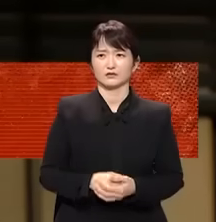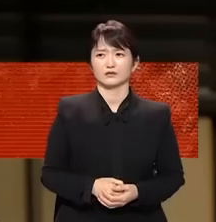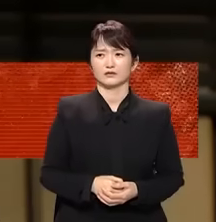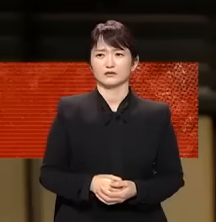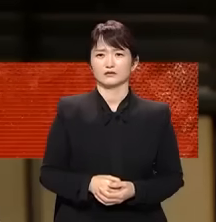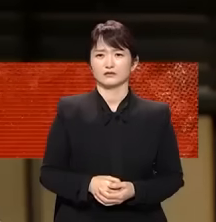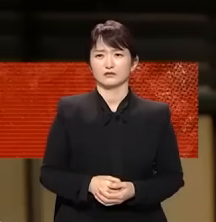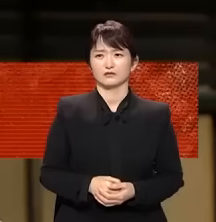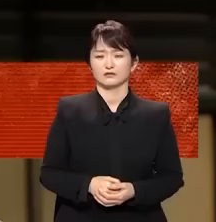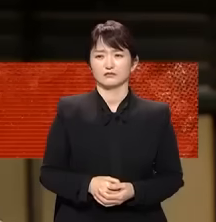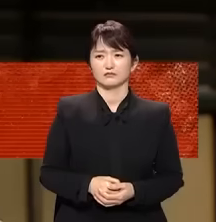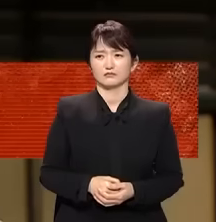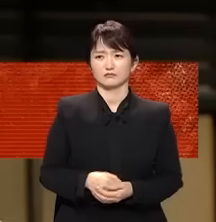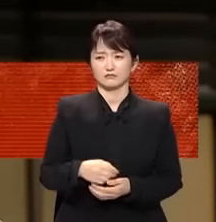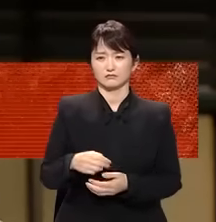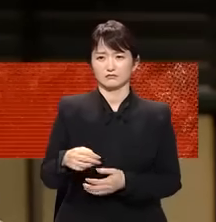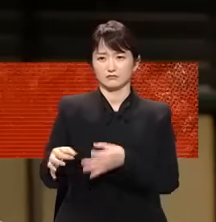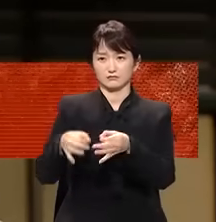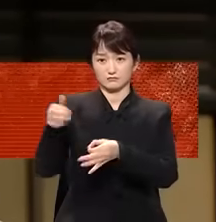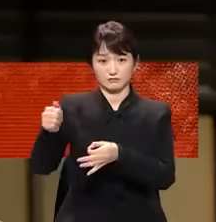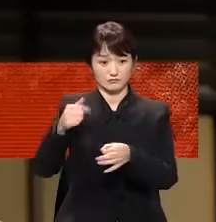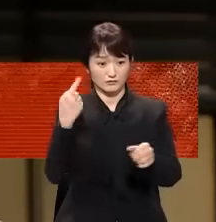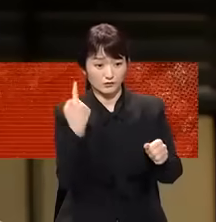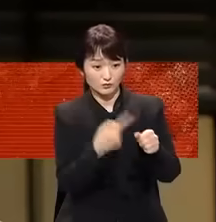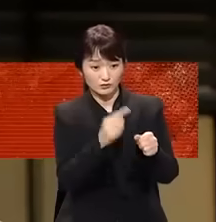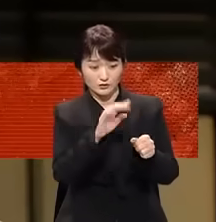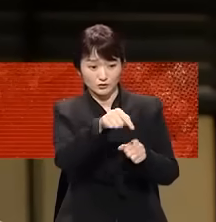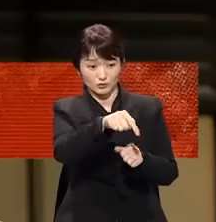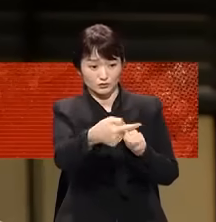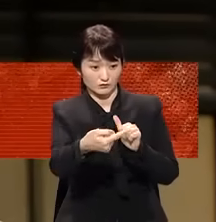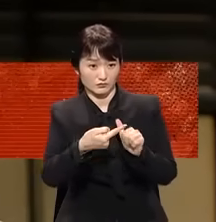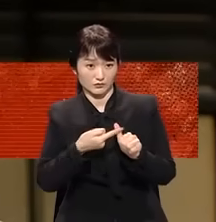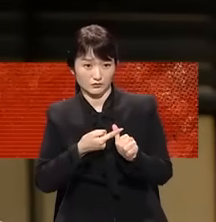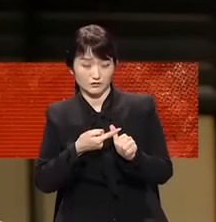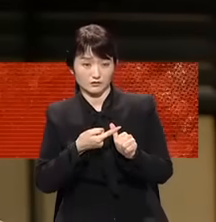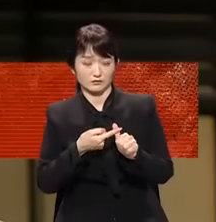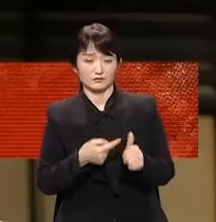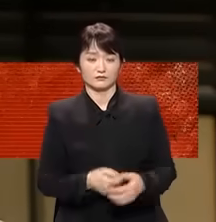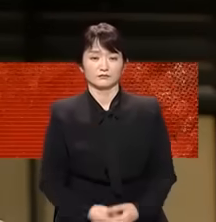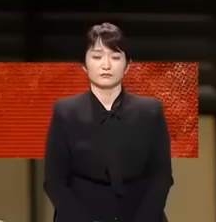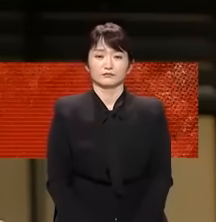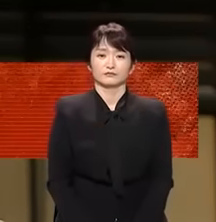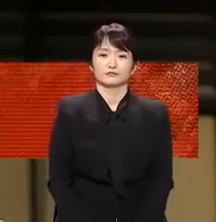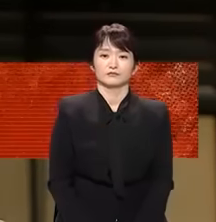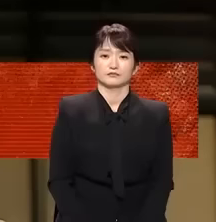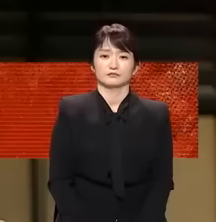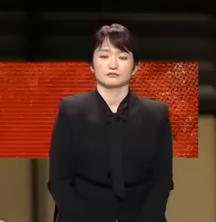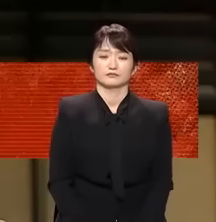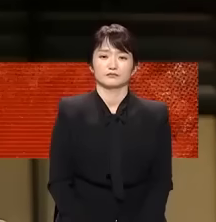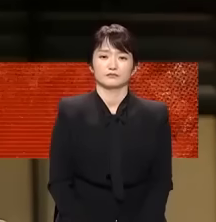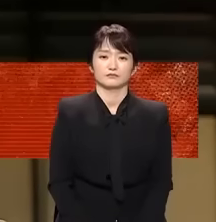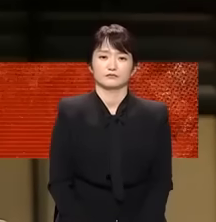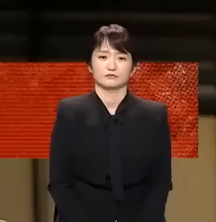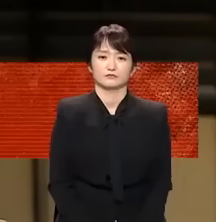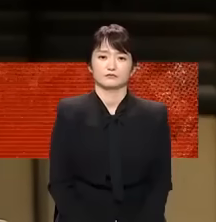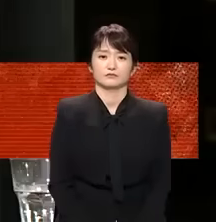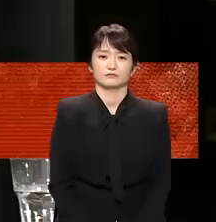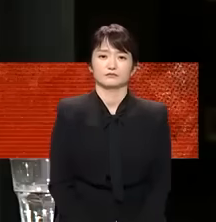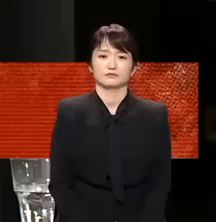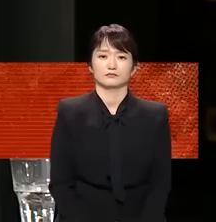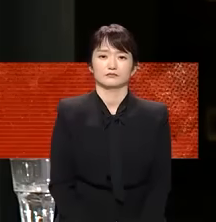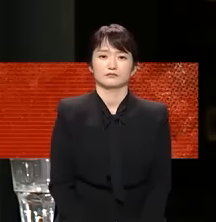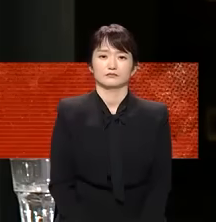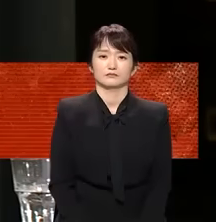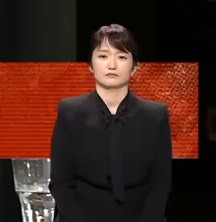주인입니다 욕설 그 욕설은 저쪽에서 오히려 했다고 지금 그건 또 사장님의 주장네 맞습니다 그것도 사장님의 주장입니다 자 일단 이게